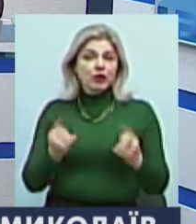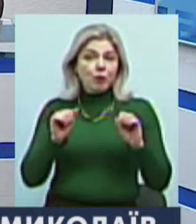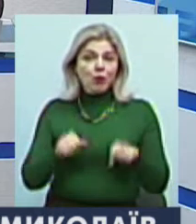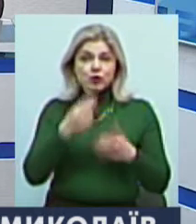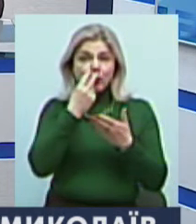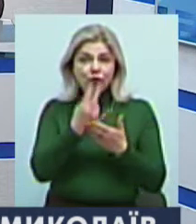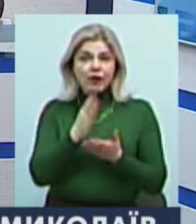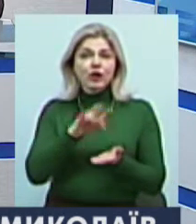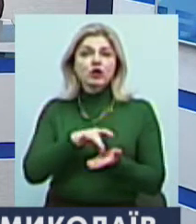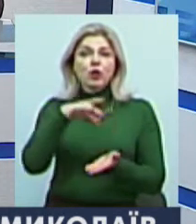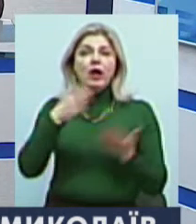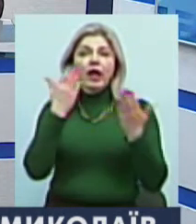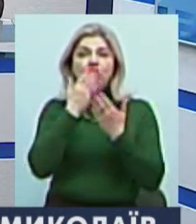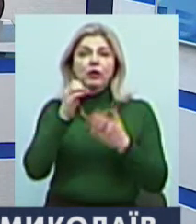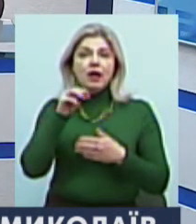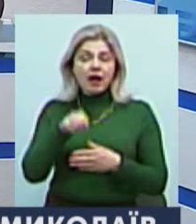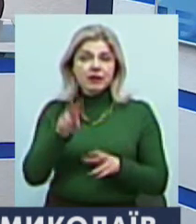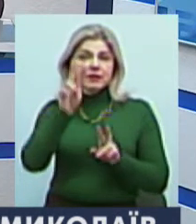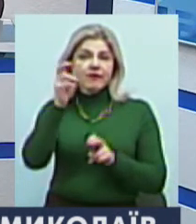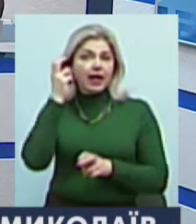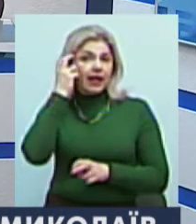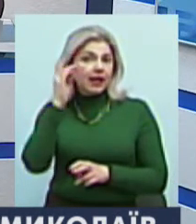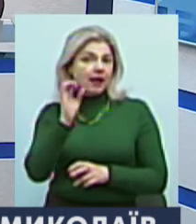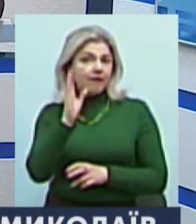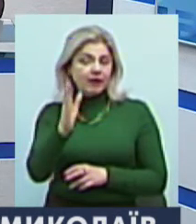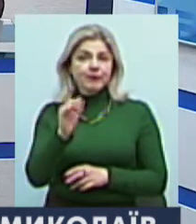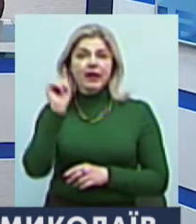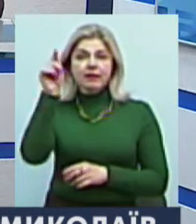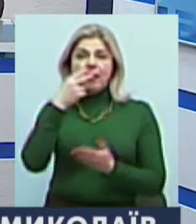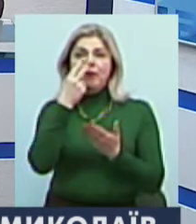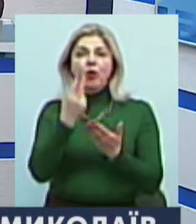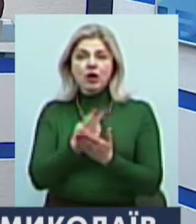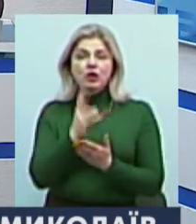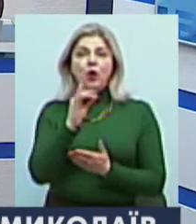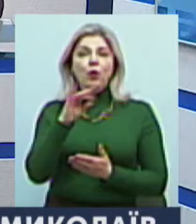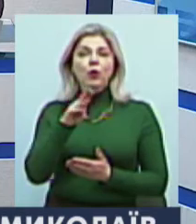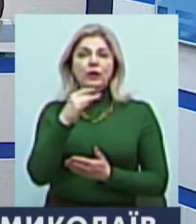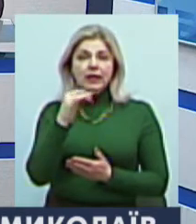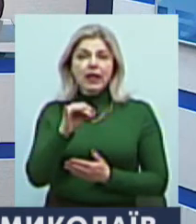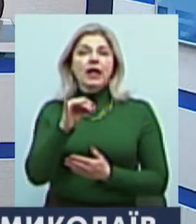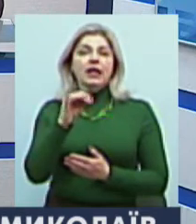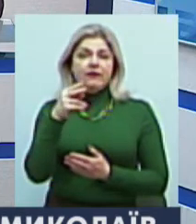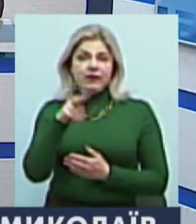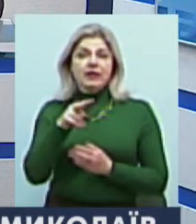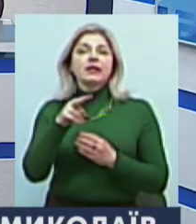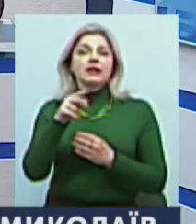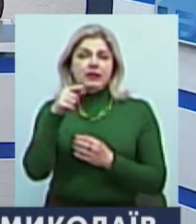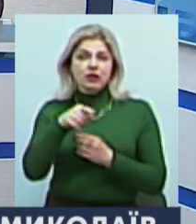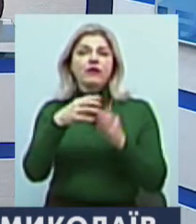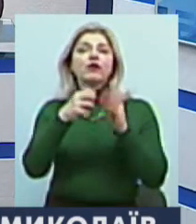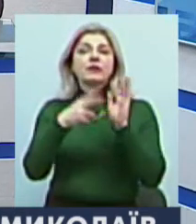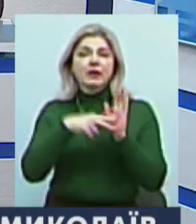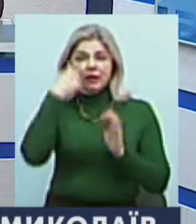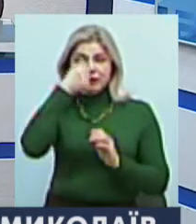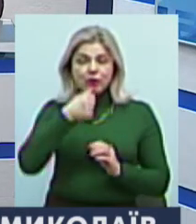в столичному кінотеатрі «Київ». Там по обіді презентували стрічку «Крути 1918». Це допрем'єрний показ, ще